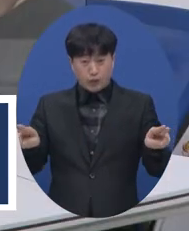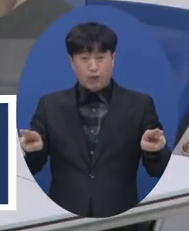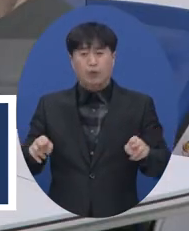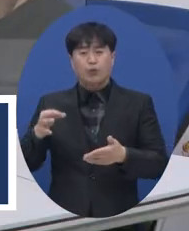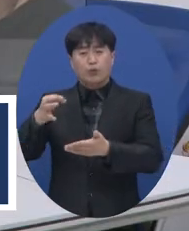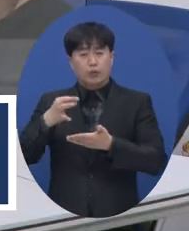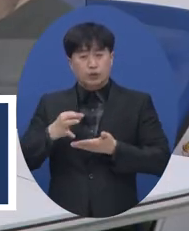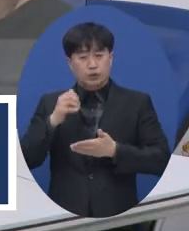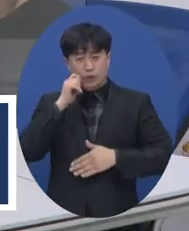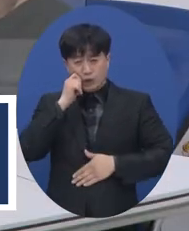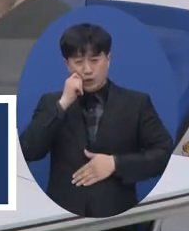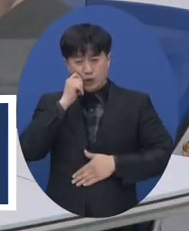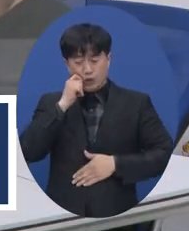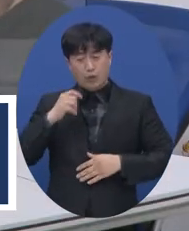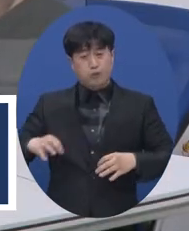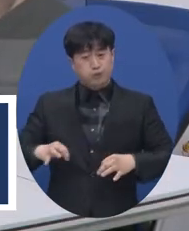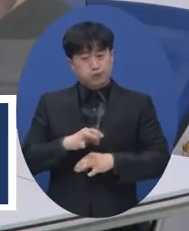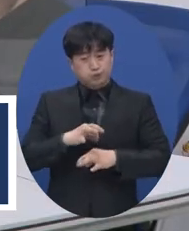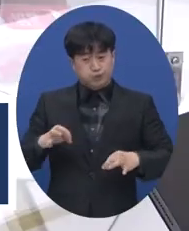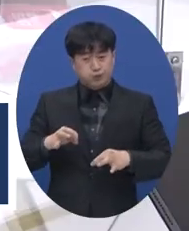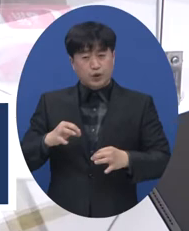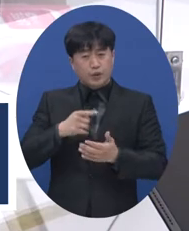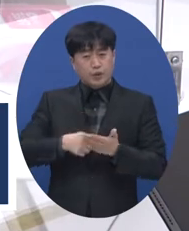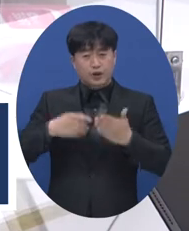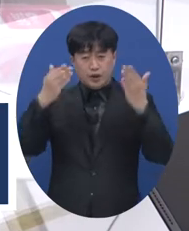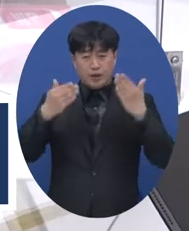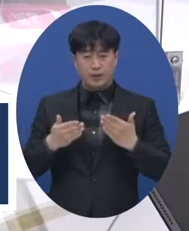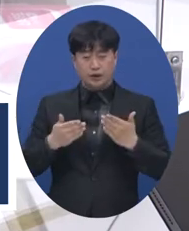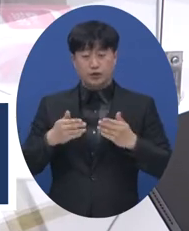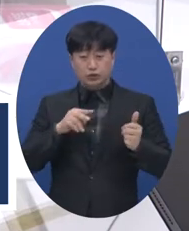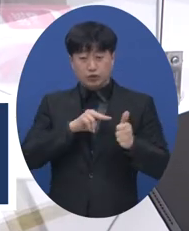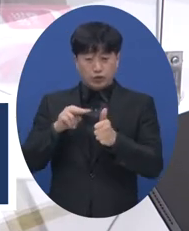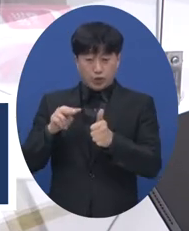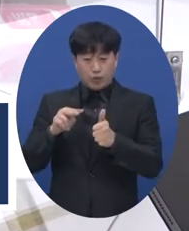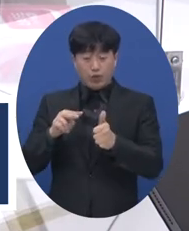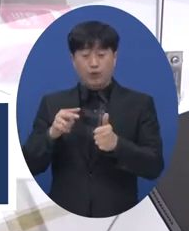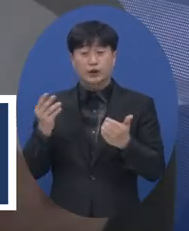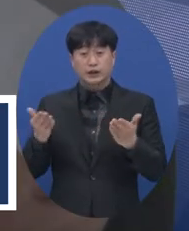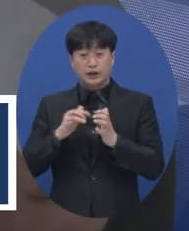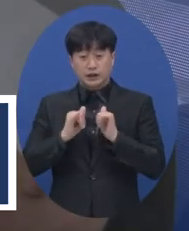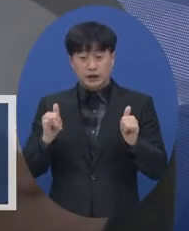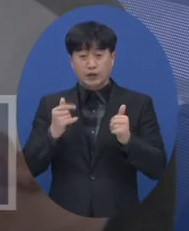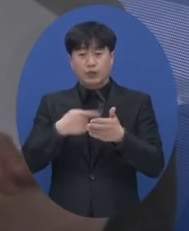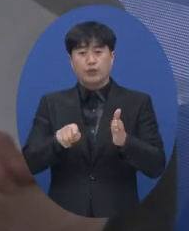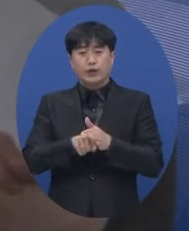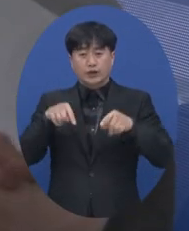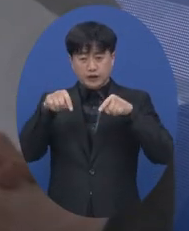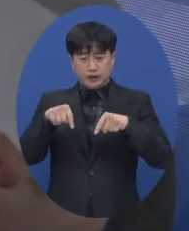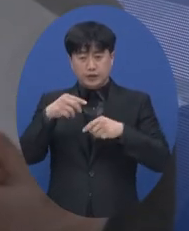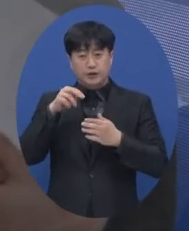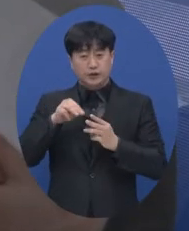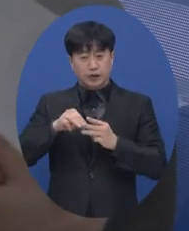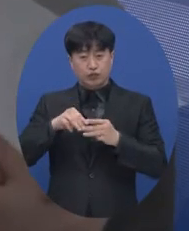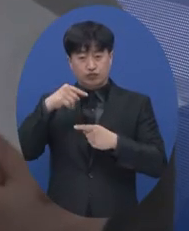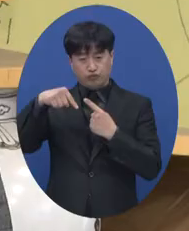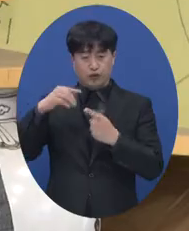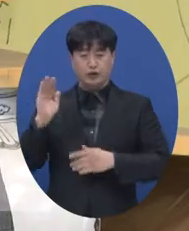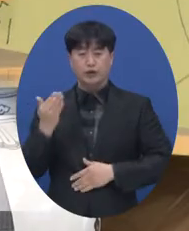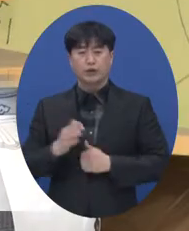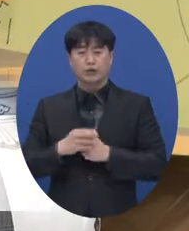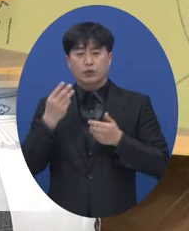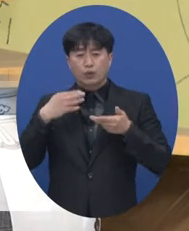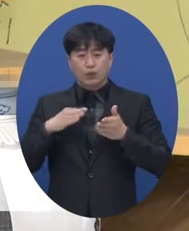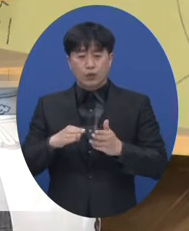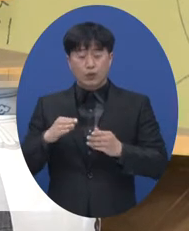못하는 등 불공정거래 피해를 받는 콘텐츠산업 종사자를 위한 상담 센터 도 운영 합니다 경우들은